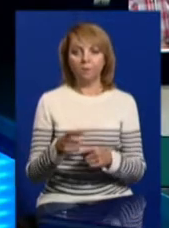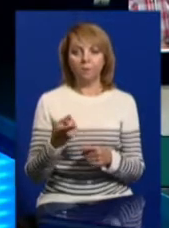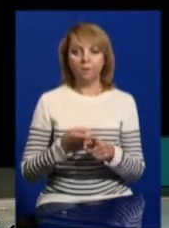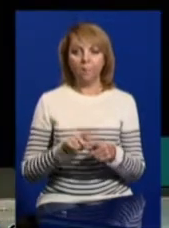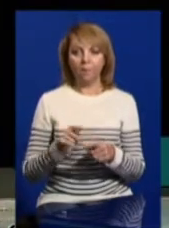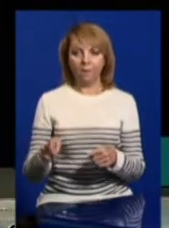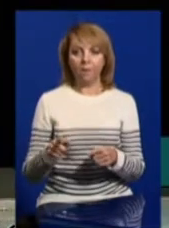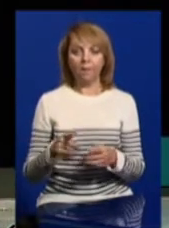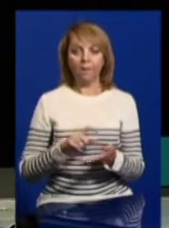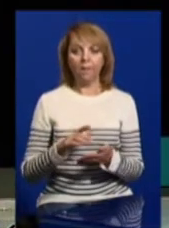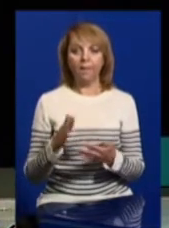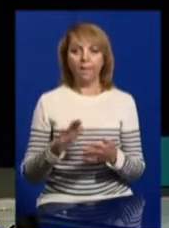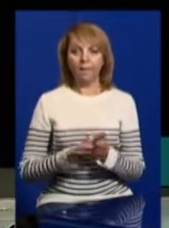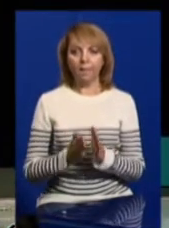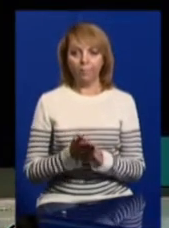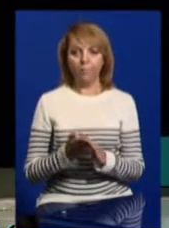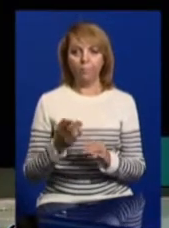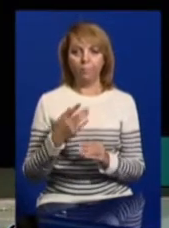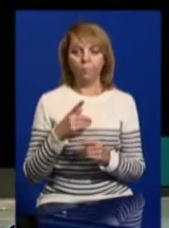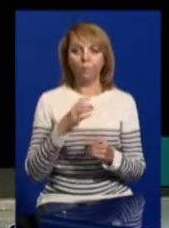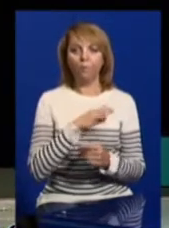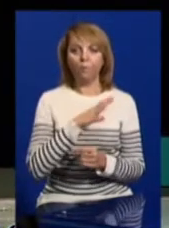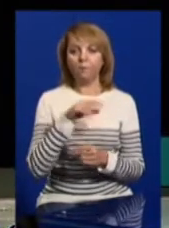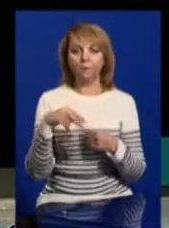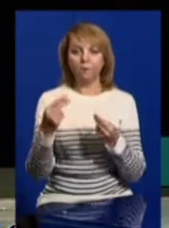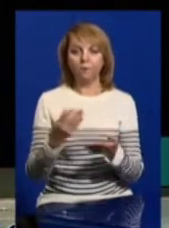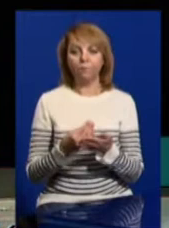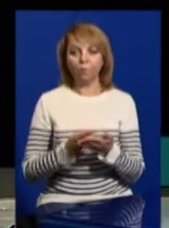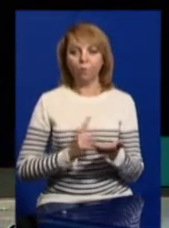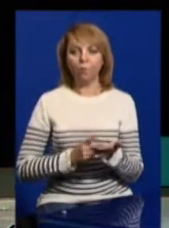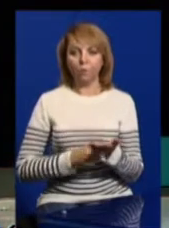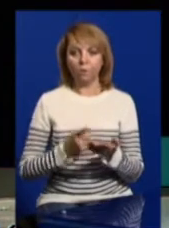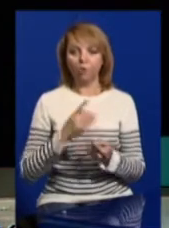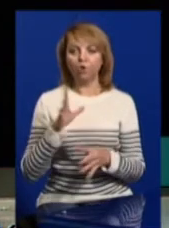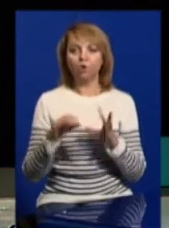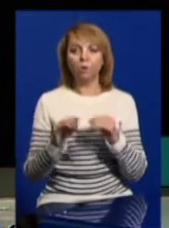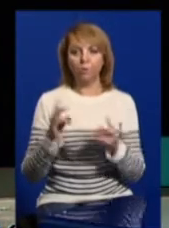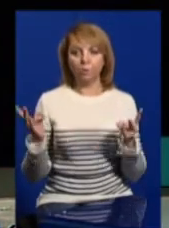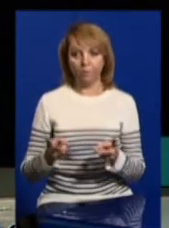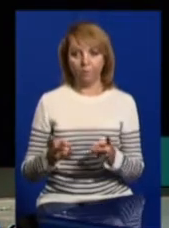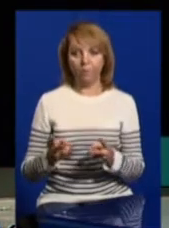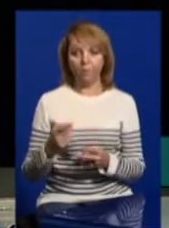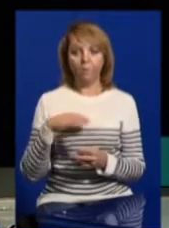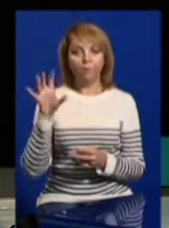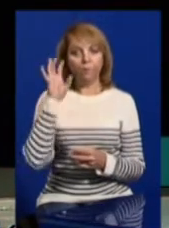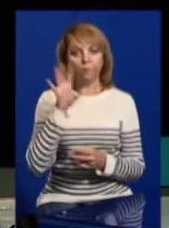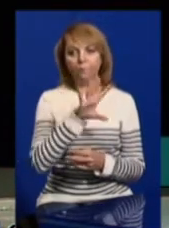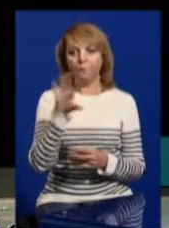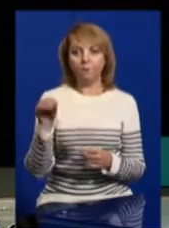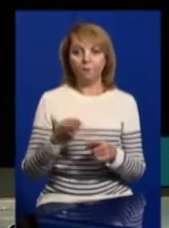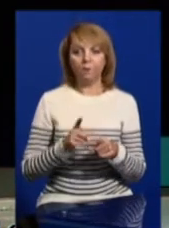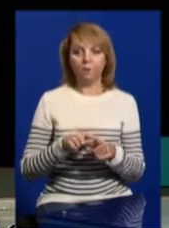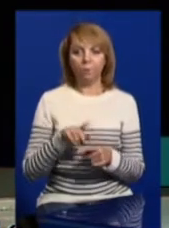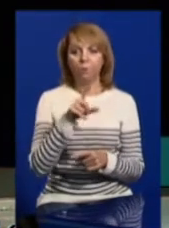етапі прокуратура вже надала всі свої докази, які вона вважала за потрібне. Ми вислухали всіх тих